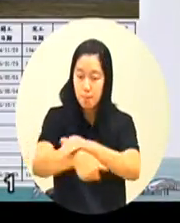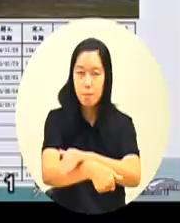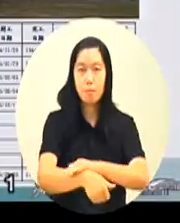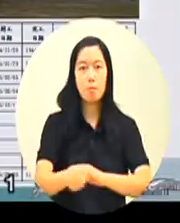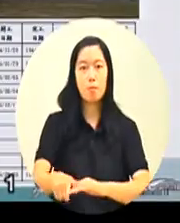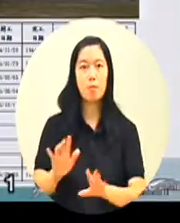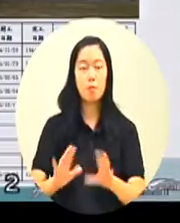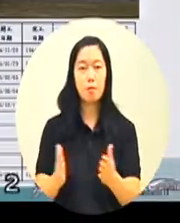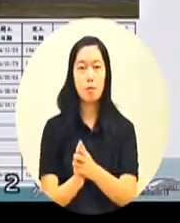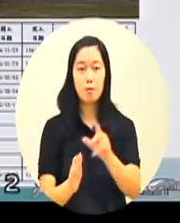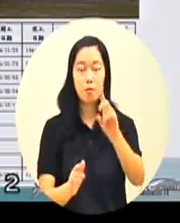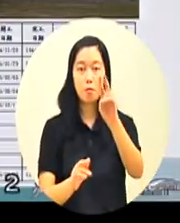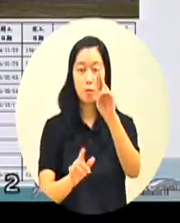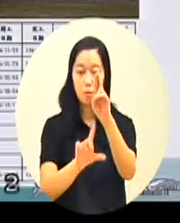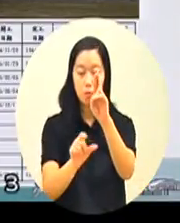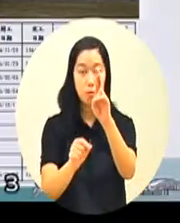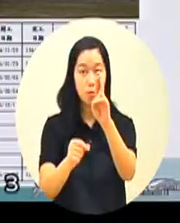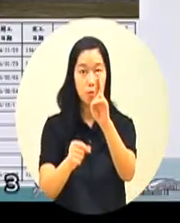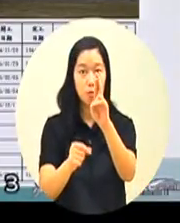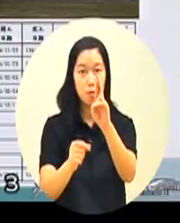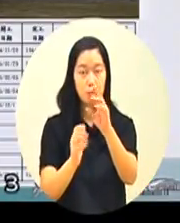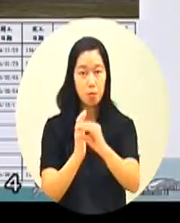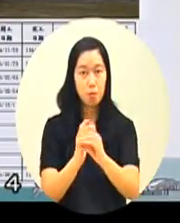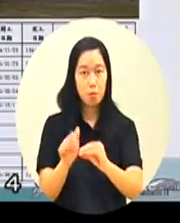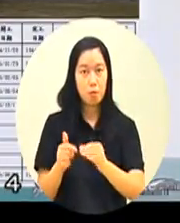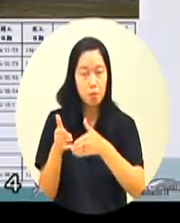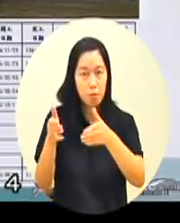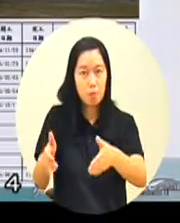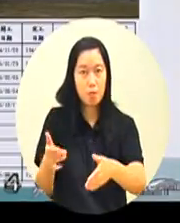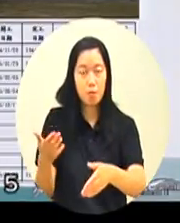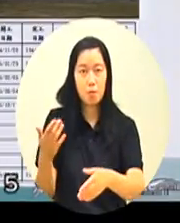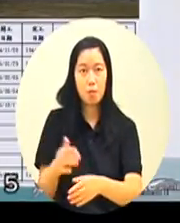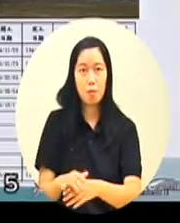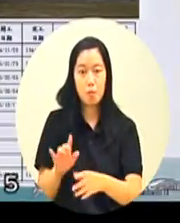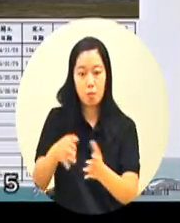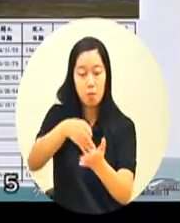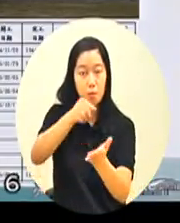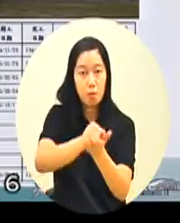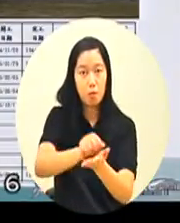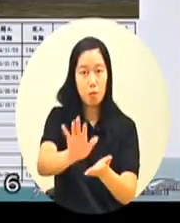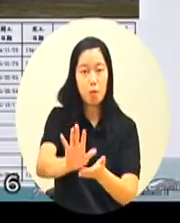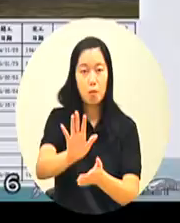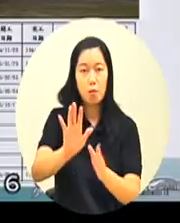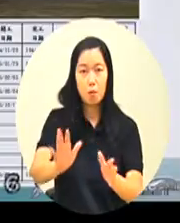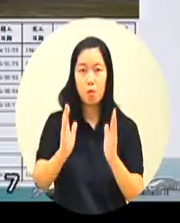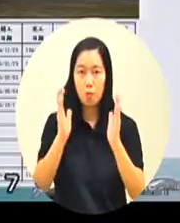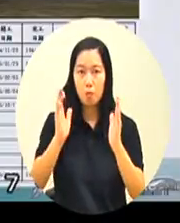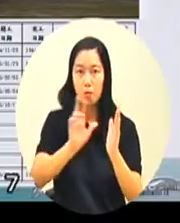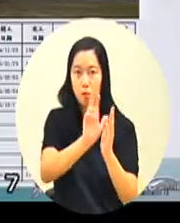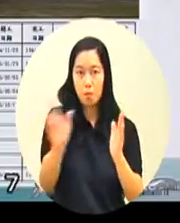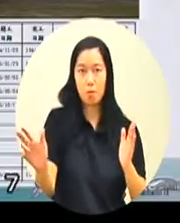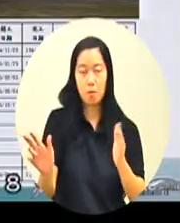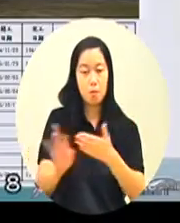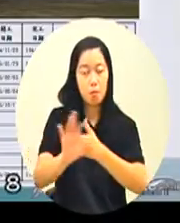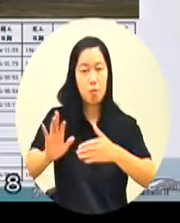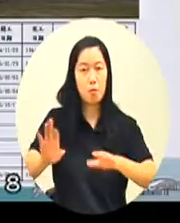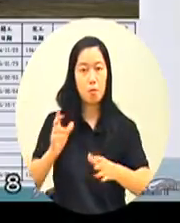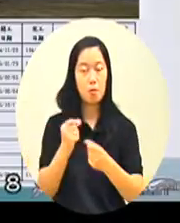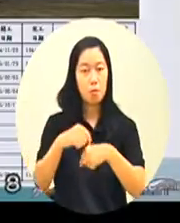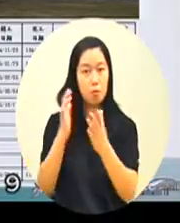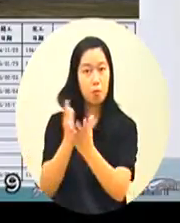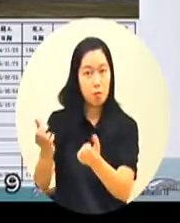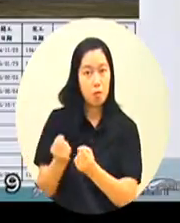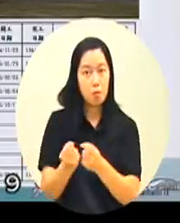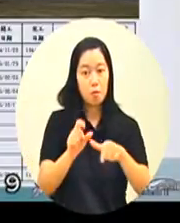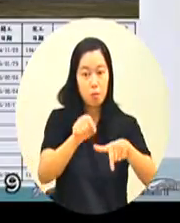在12月份会针对除了之前预登记的厂商以外，开始正式对外接受厂